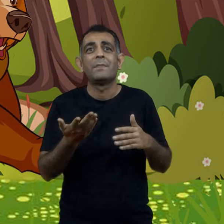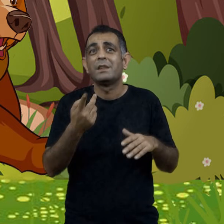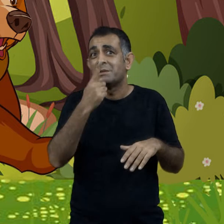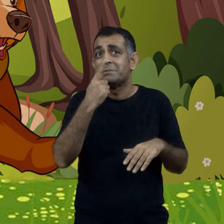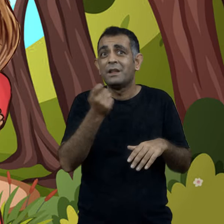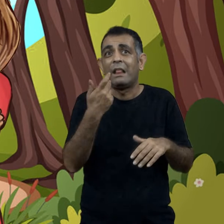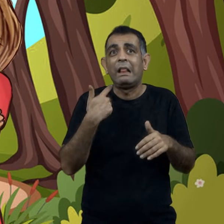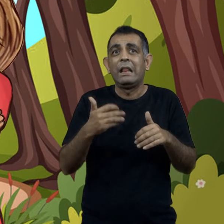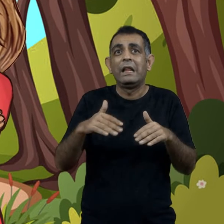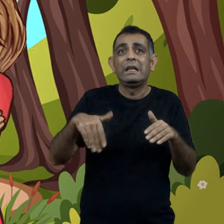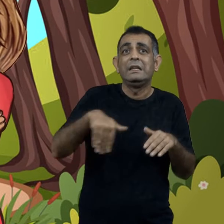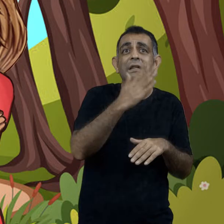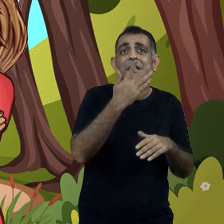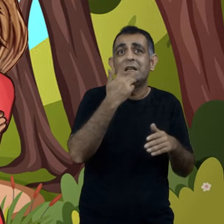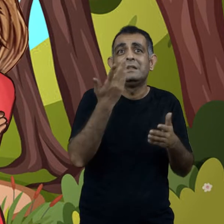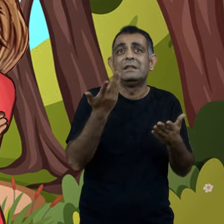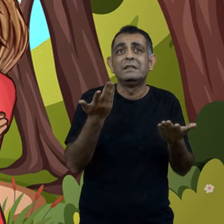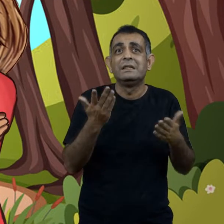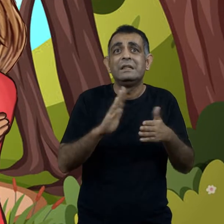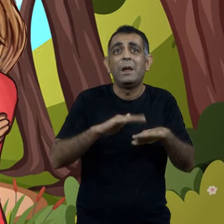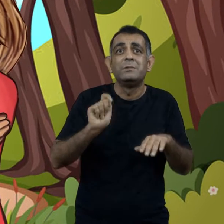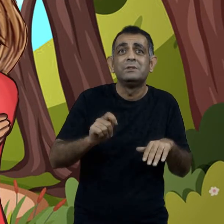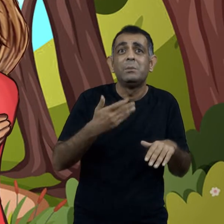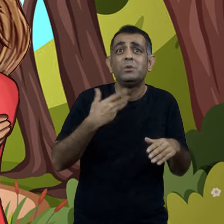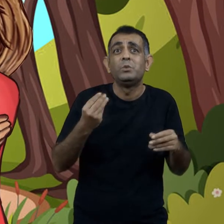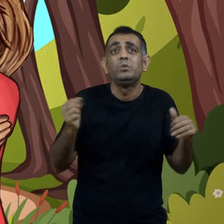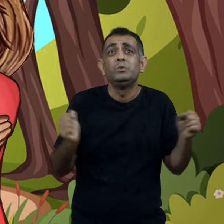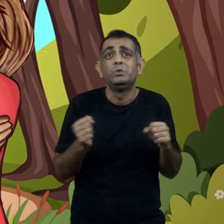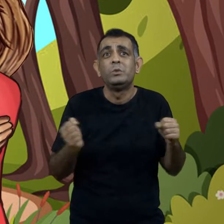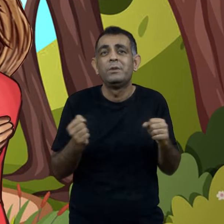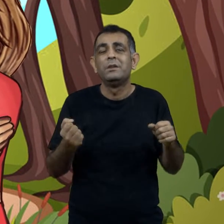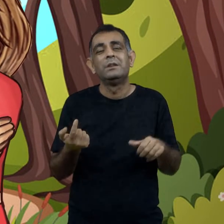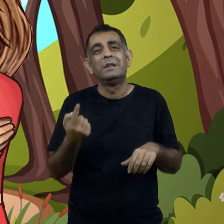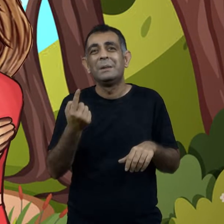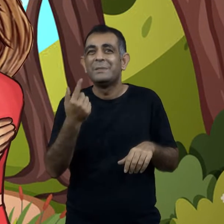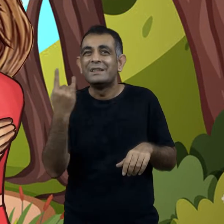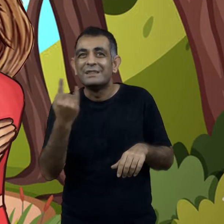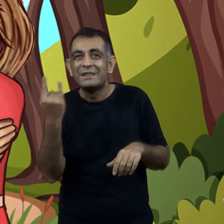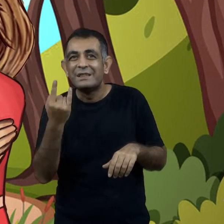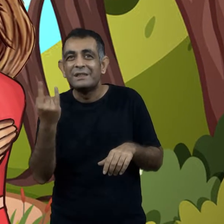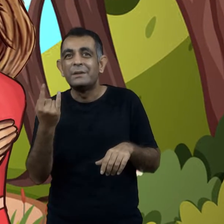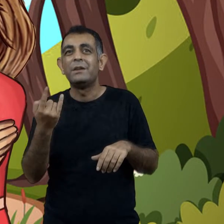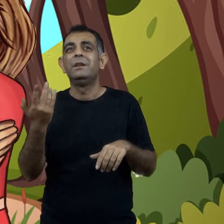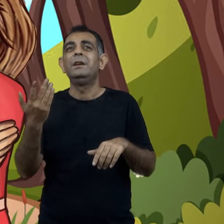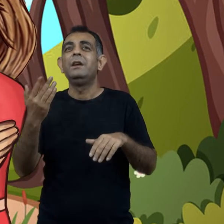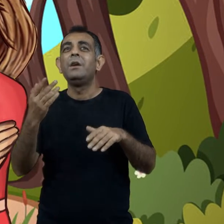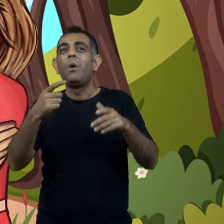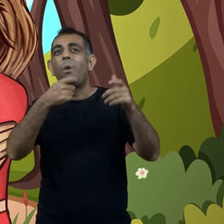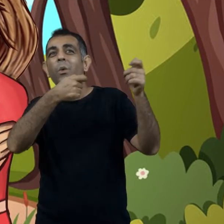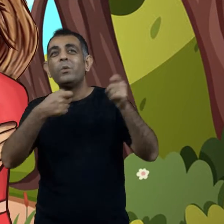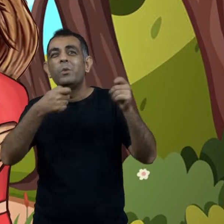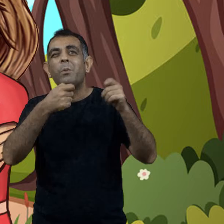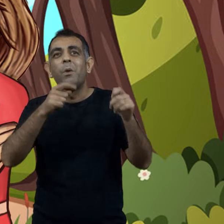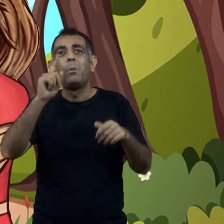gözükmüyordu. Şimdi nasıl döneceğiz Ferhat? Ben çok üşüyorum. Biraz dolanıp